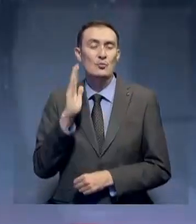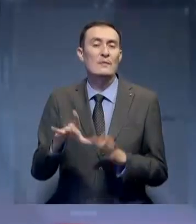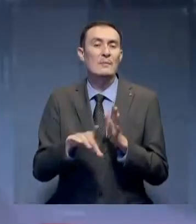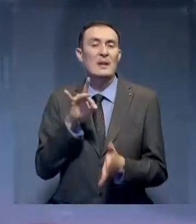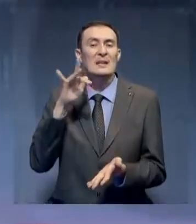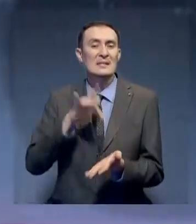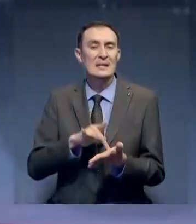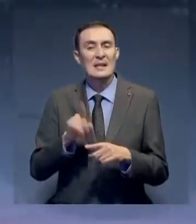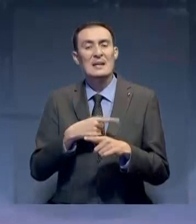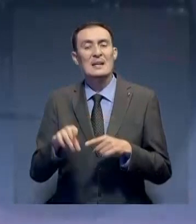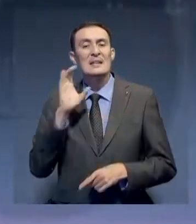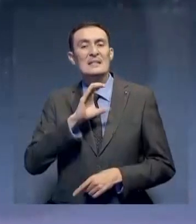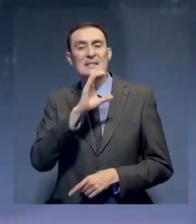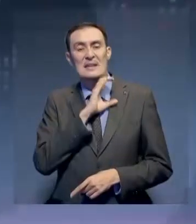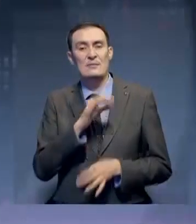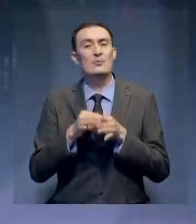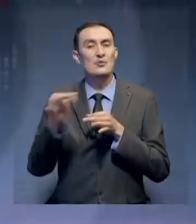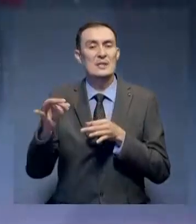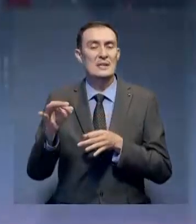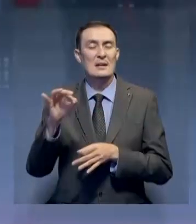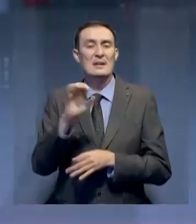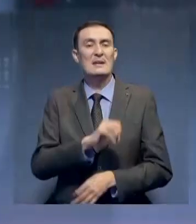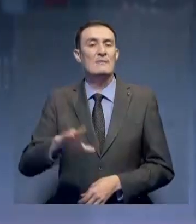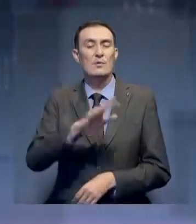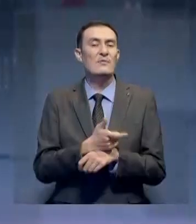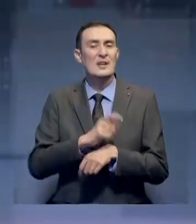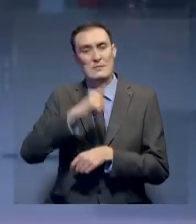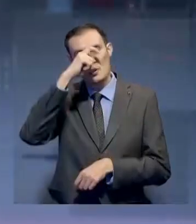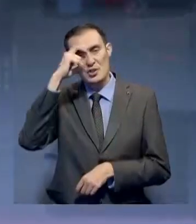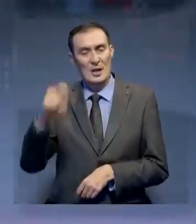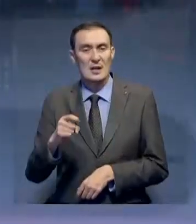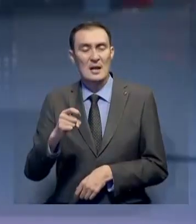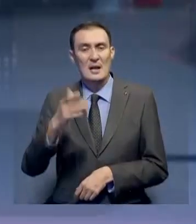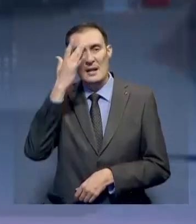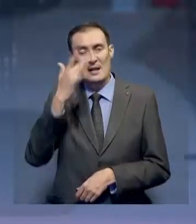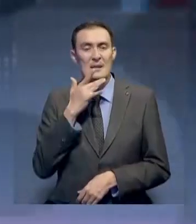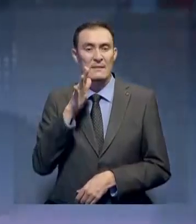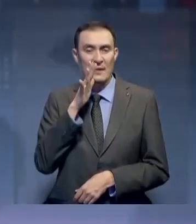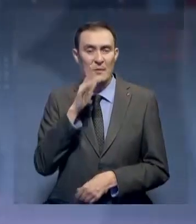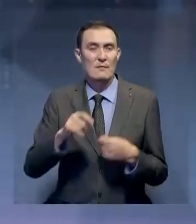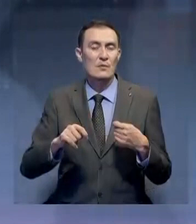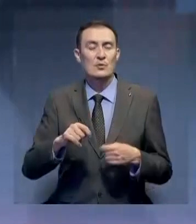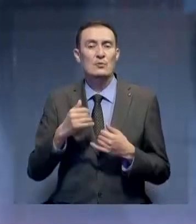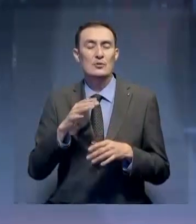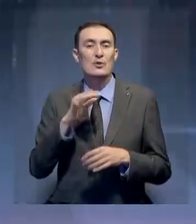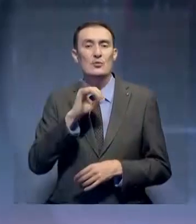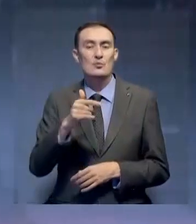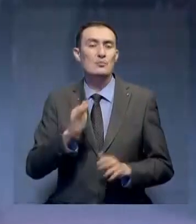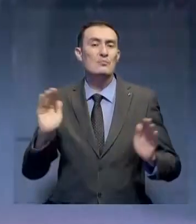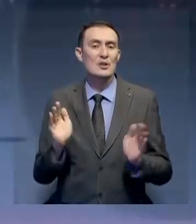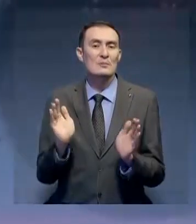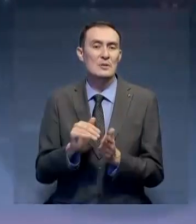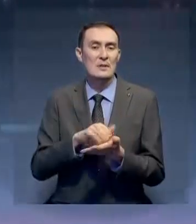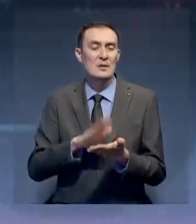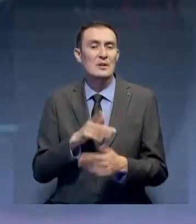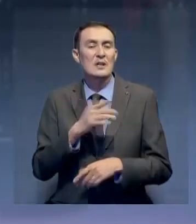больше отдыхающих будут выбирать центр и север континента в самые жаркие месяцы года, в ущерб югу, где все чаще